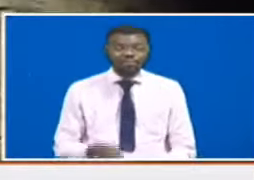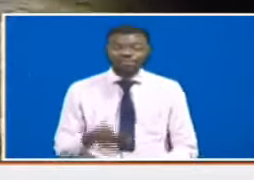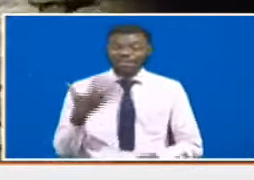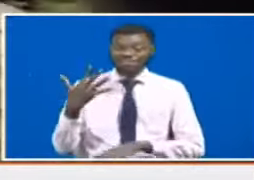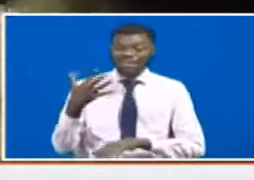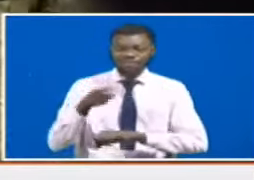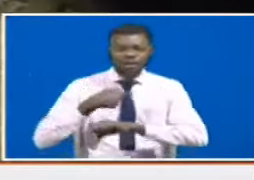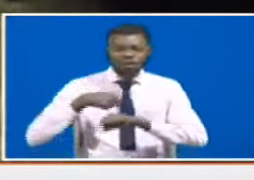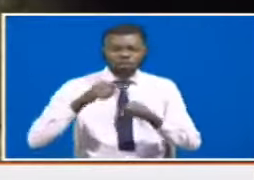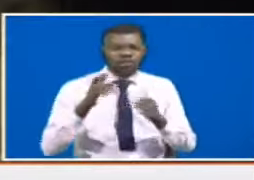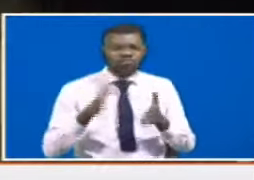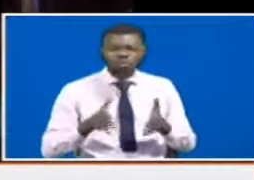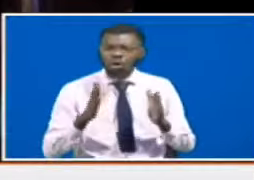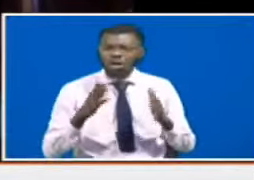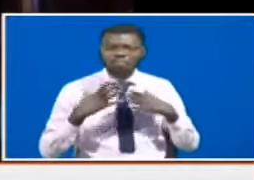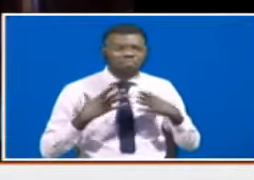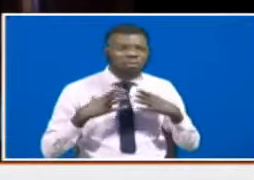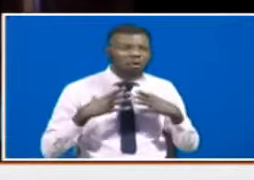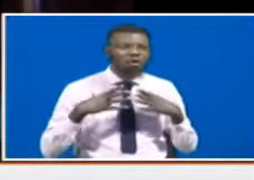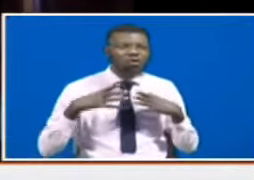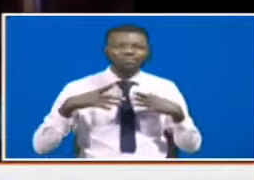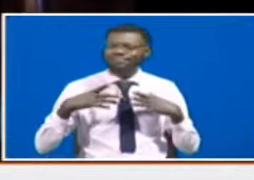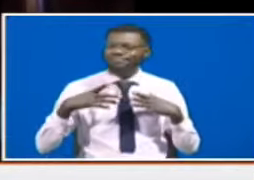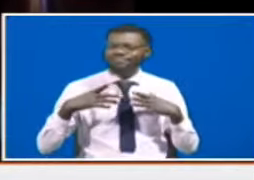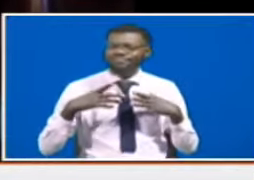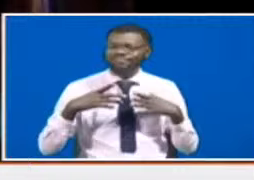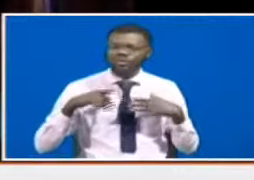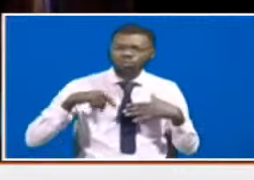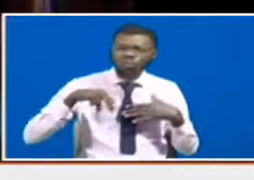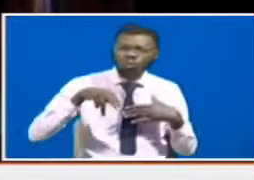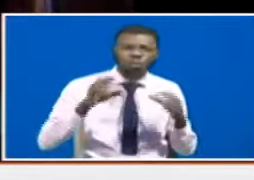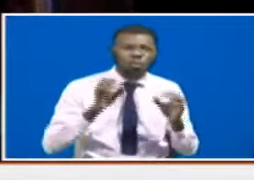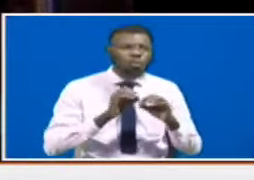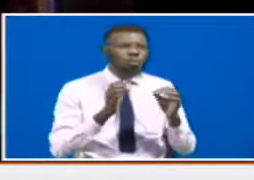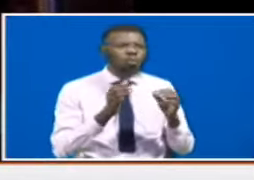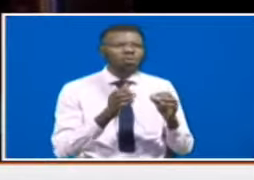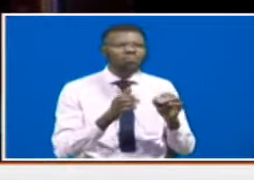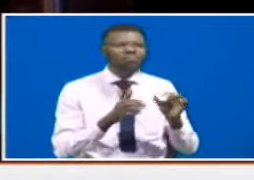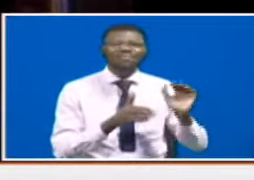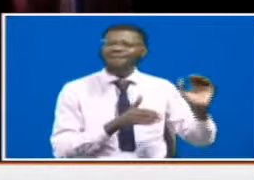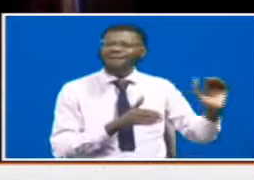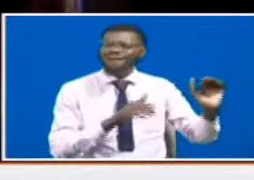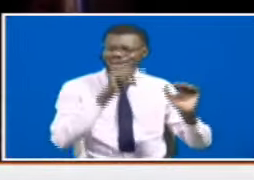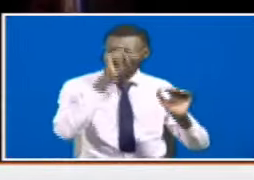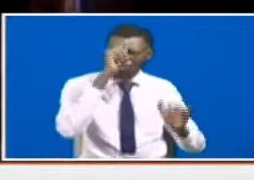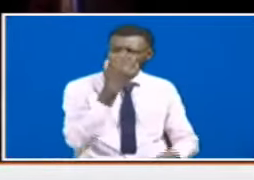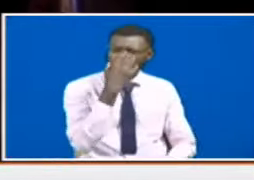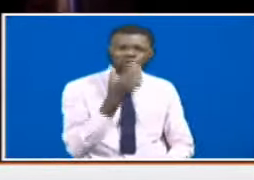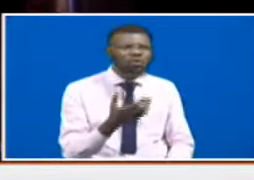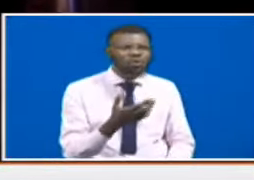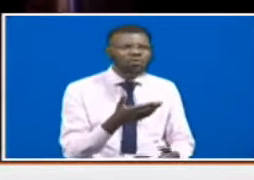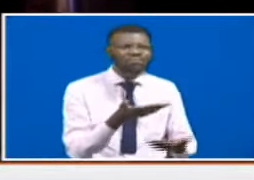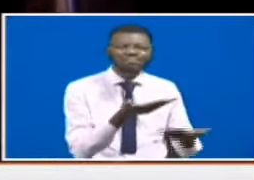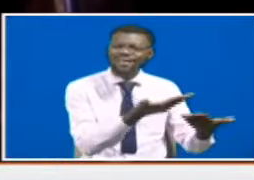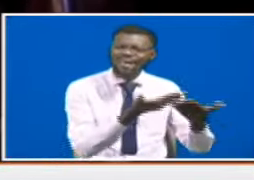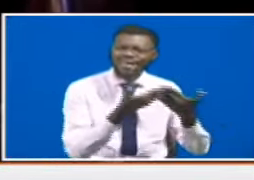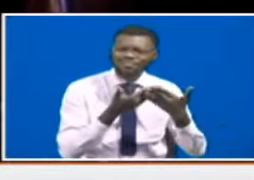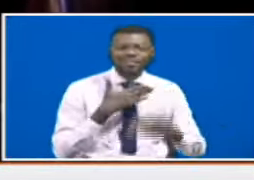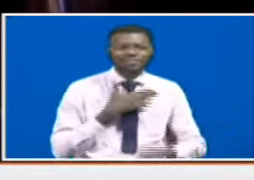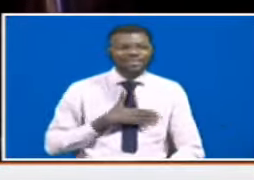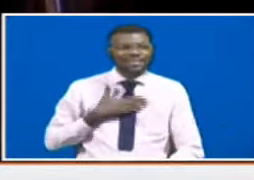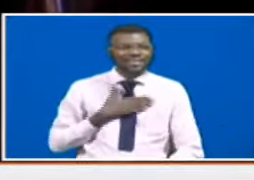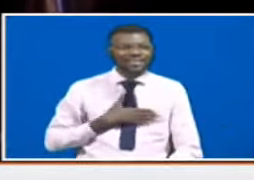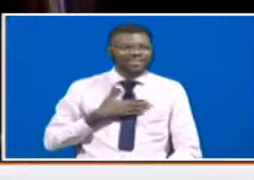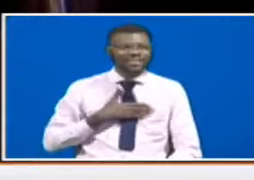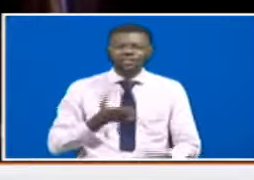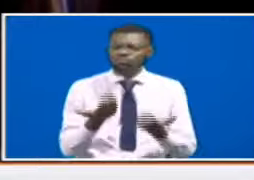barabara. Hakuna mtu ambaye anapita. Tunauliza serikali, Ruto, uko wapi tafadhali? Tafadhali kuja utusaidie. Sisi ni wakina mama. Mpaka sasa